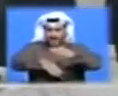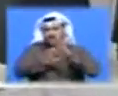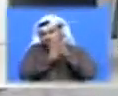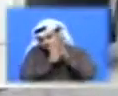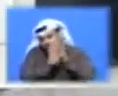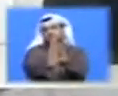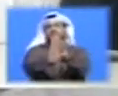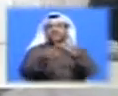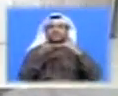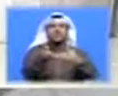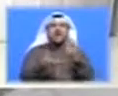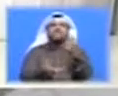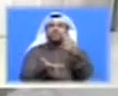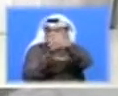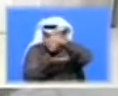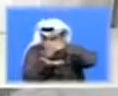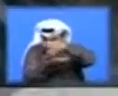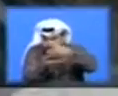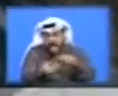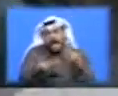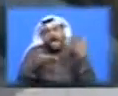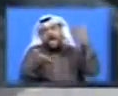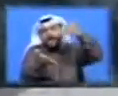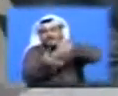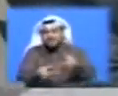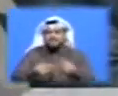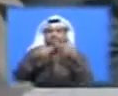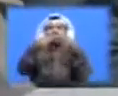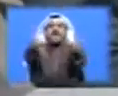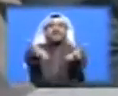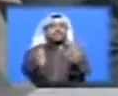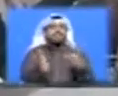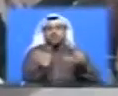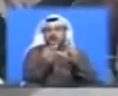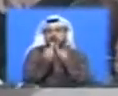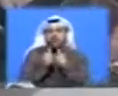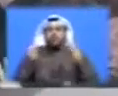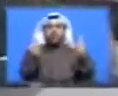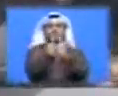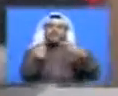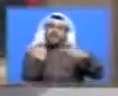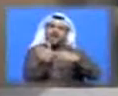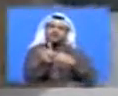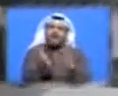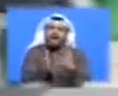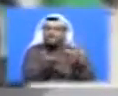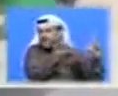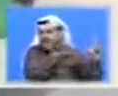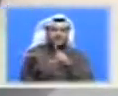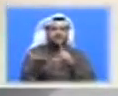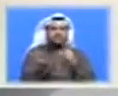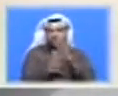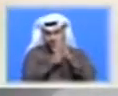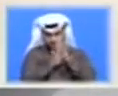السورية اللاجئة في ظروفها المعيشية الغاية في الصعوبة، ما يمثل خطوة غير مسبوقة في حملات الدعم